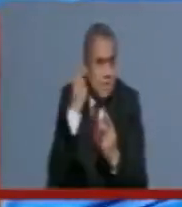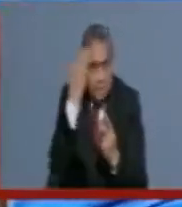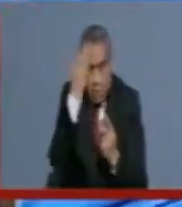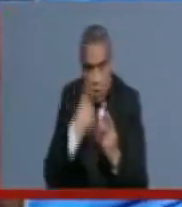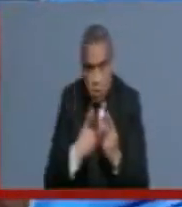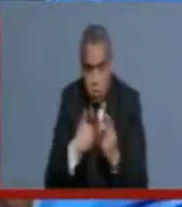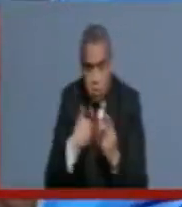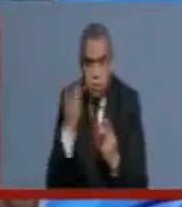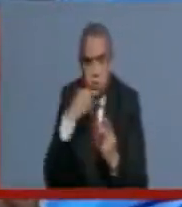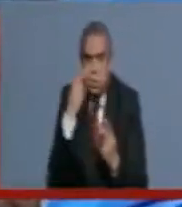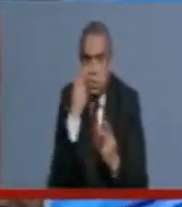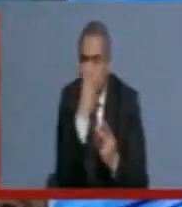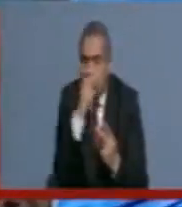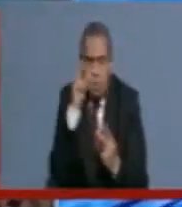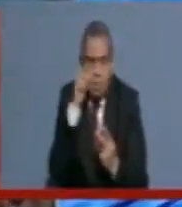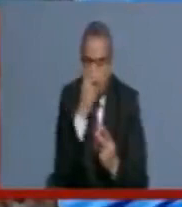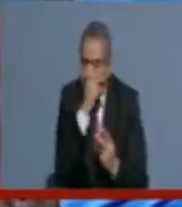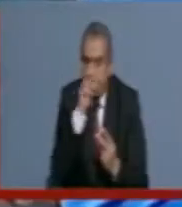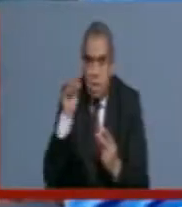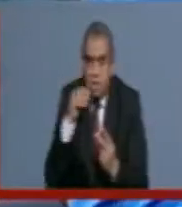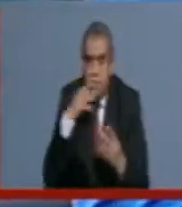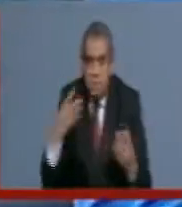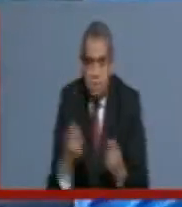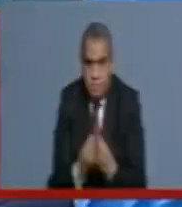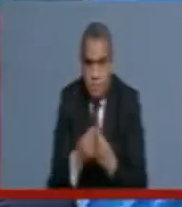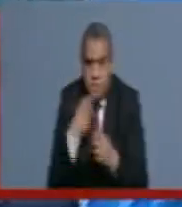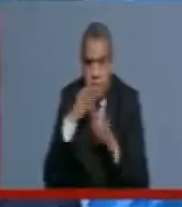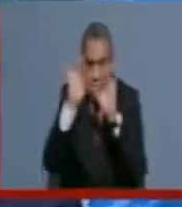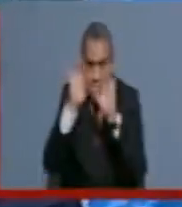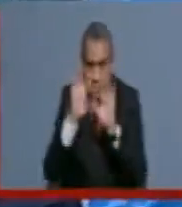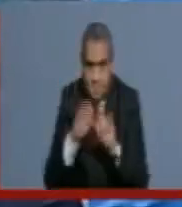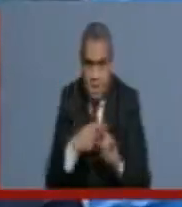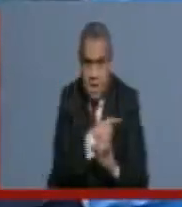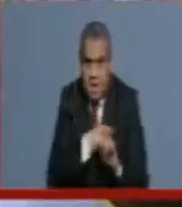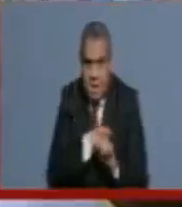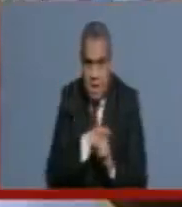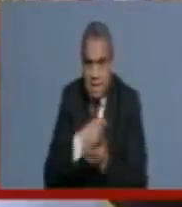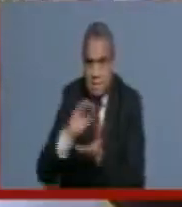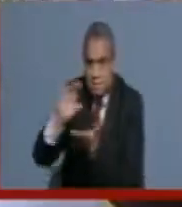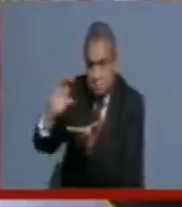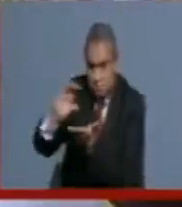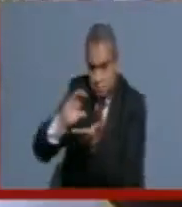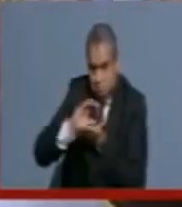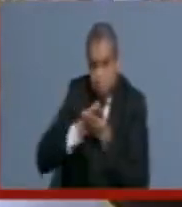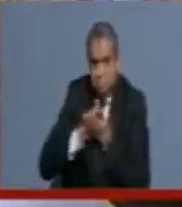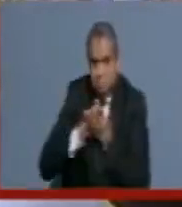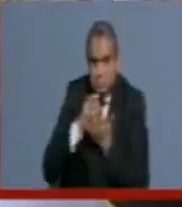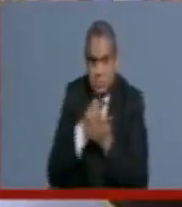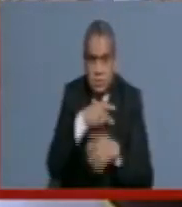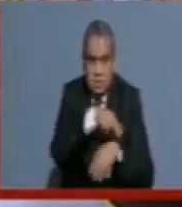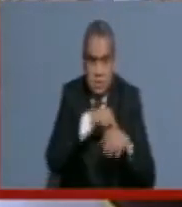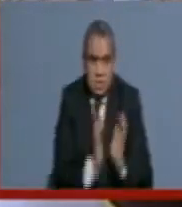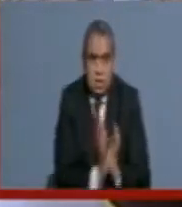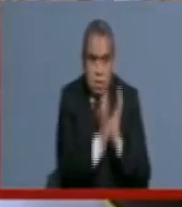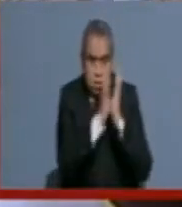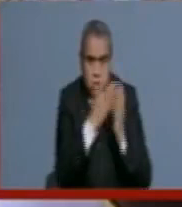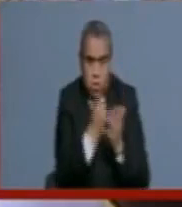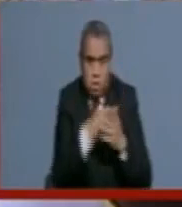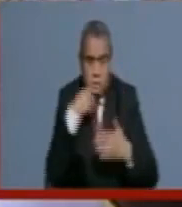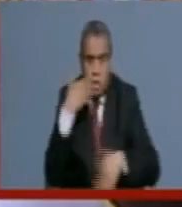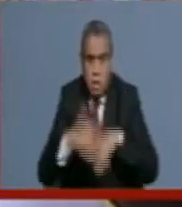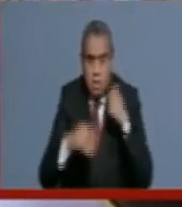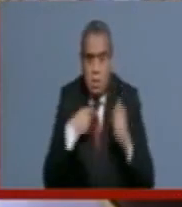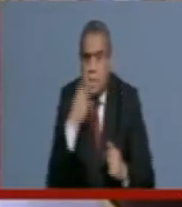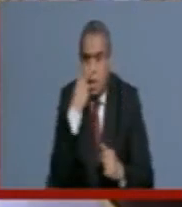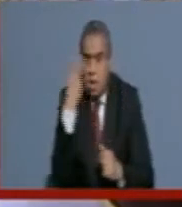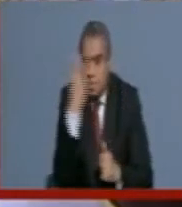البصرية. وابتدينا نجمع البيانات الموجودة في وزارة التضامن عشان نشوف تواجد ذوي الإعاقة البصرية وذوي